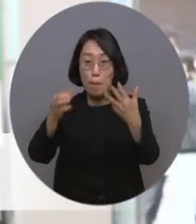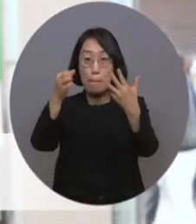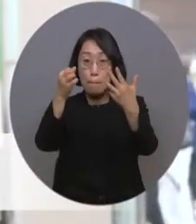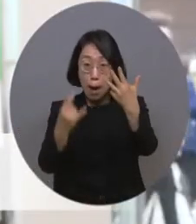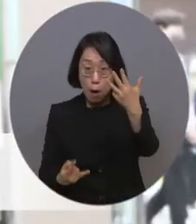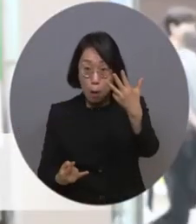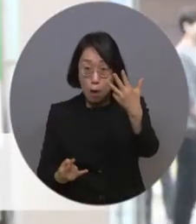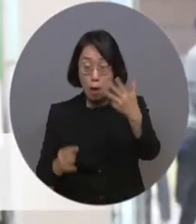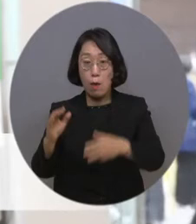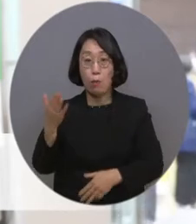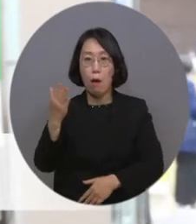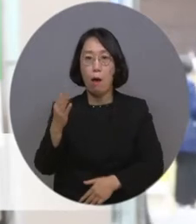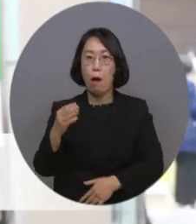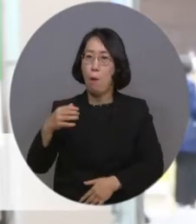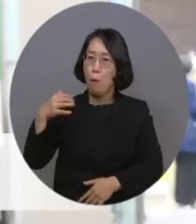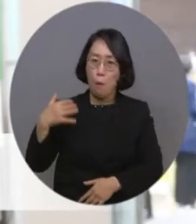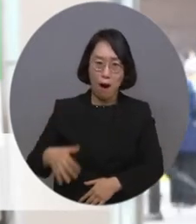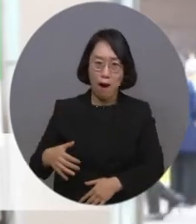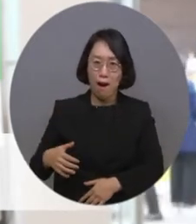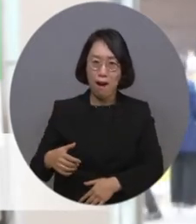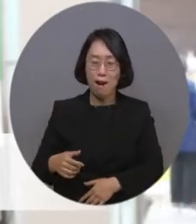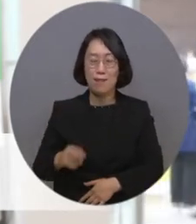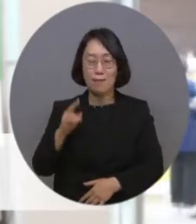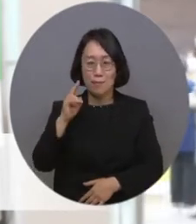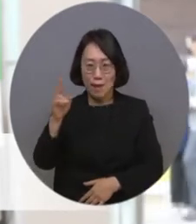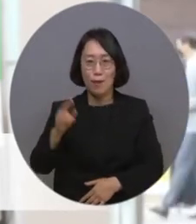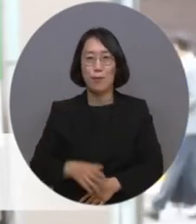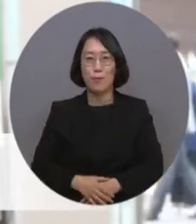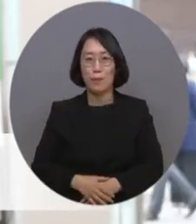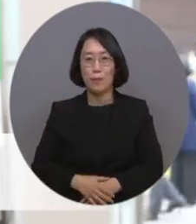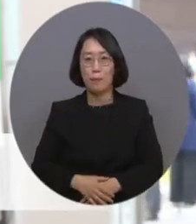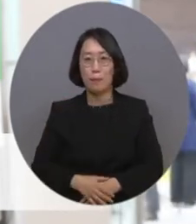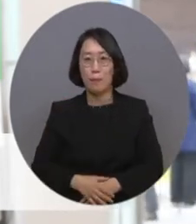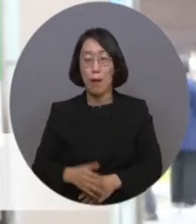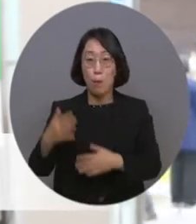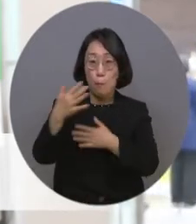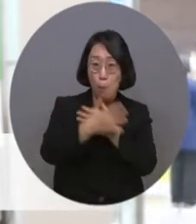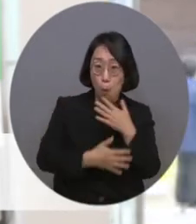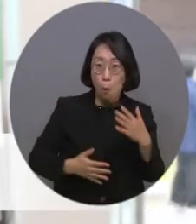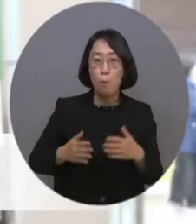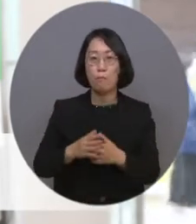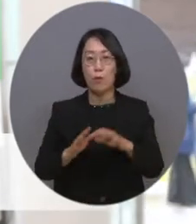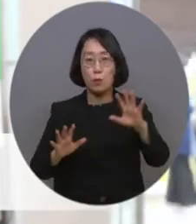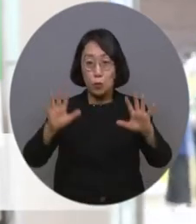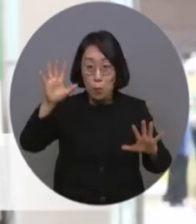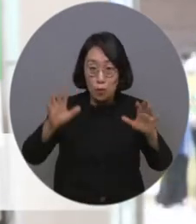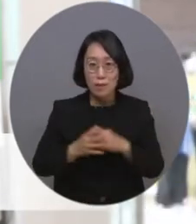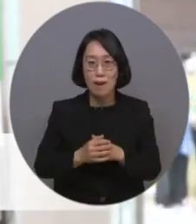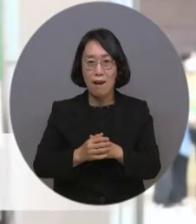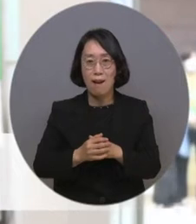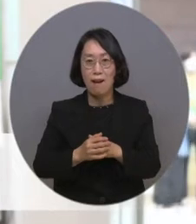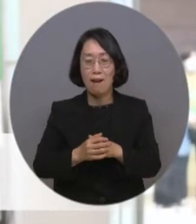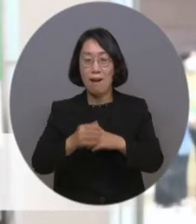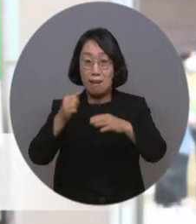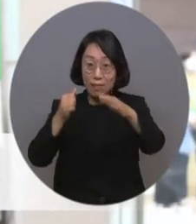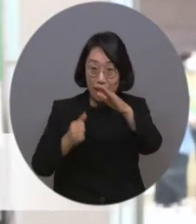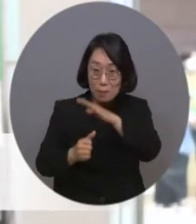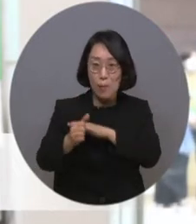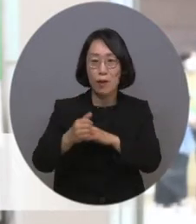이끌어온 것은 대단한 것입니다. 몸짓과 동작, 표정으로 대한민국을 대표할 수